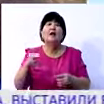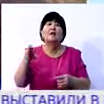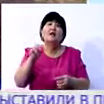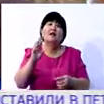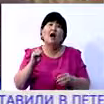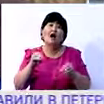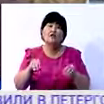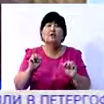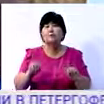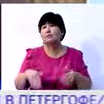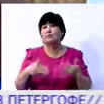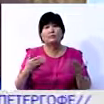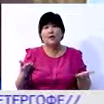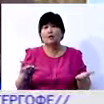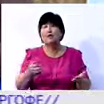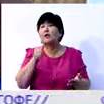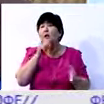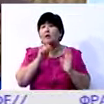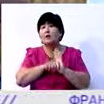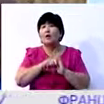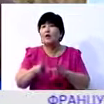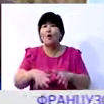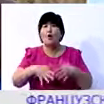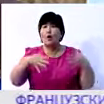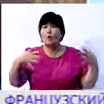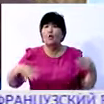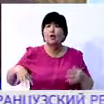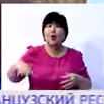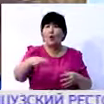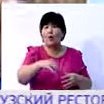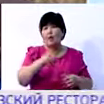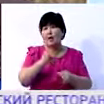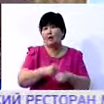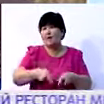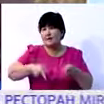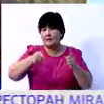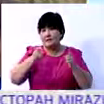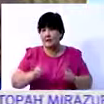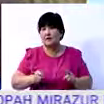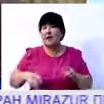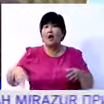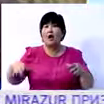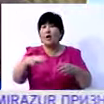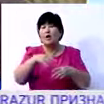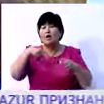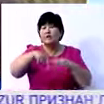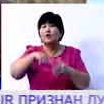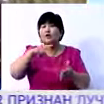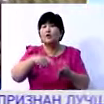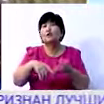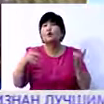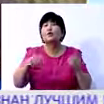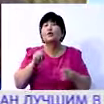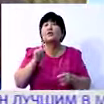дачке. Пожалуйста, экспортируйте. Но в масштабах области сделать настоящее кольцо. И внутри города нужно